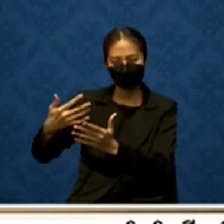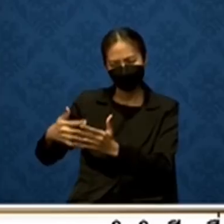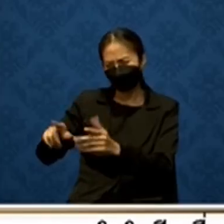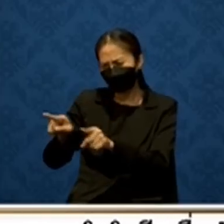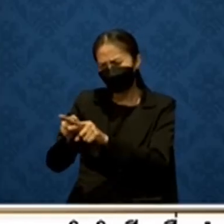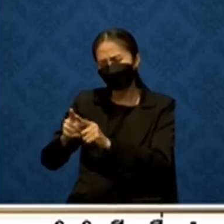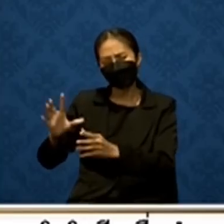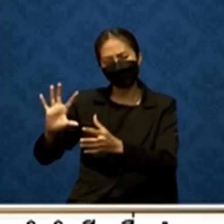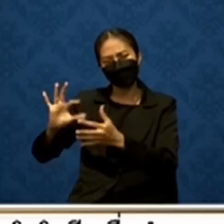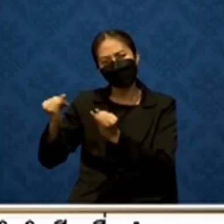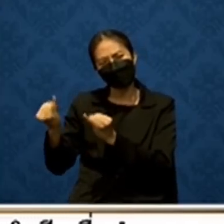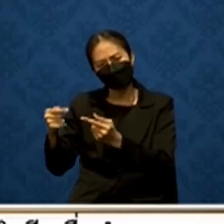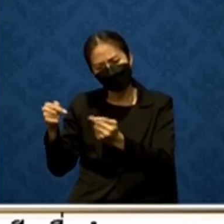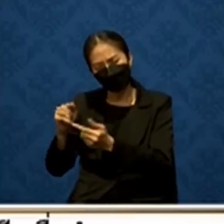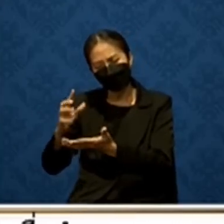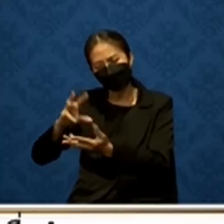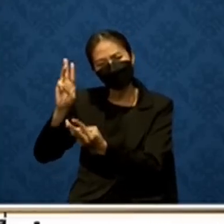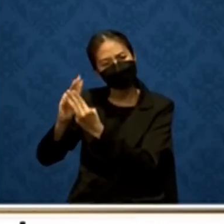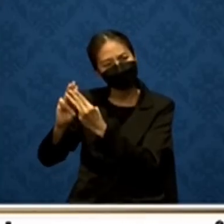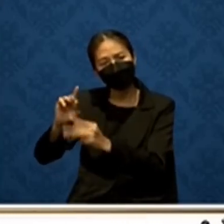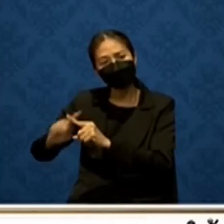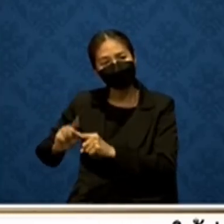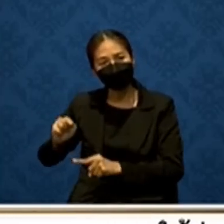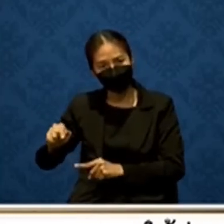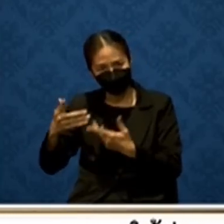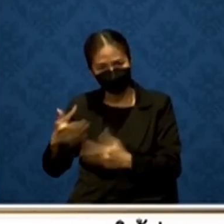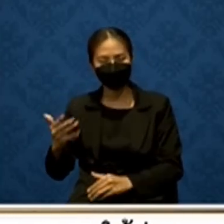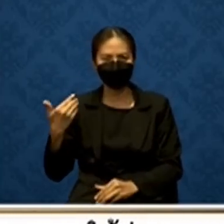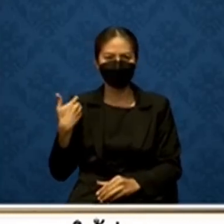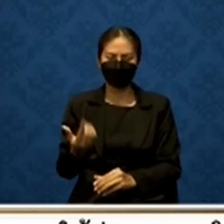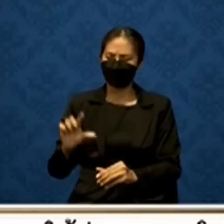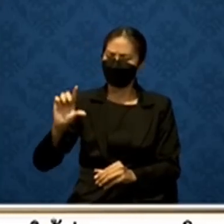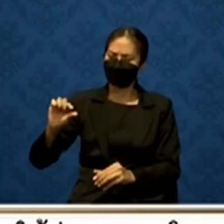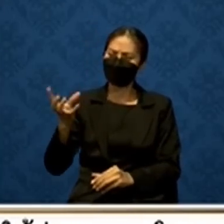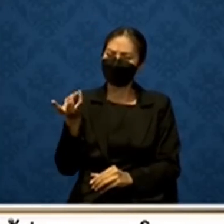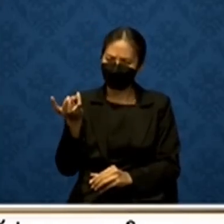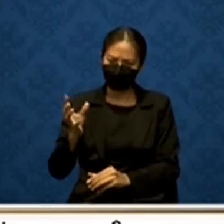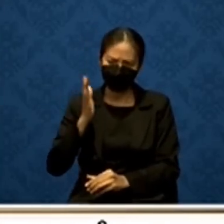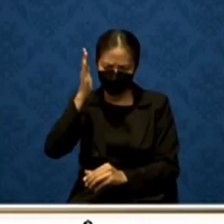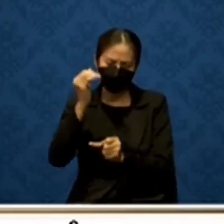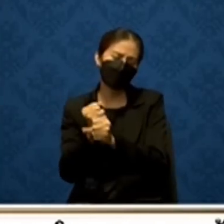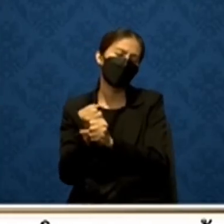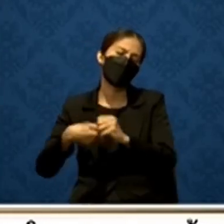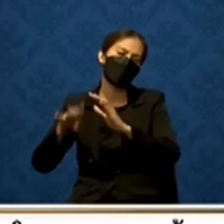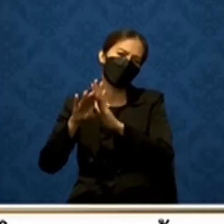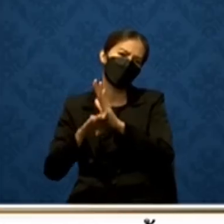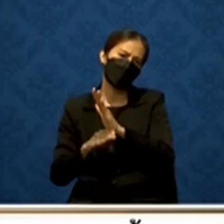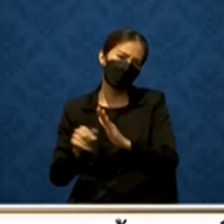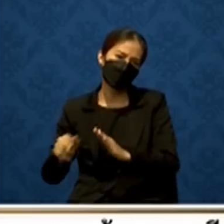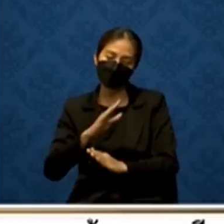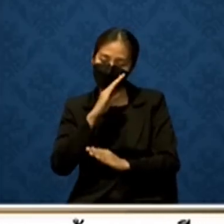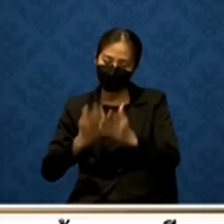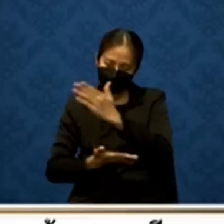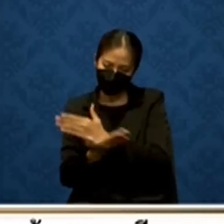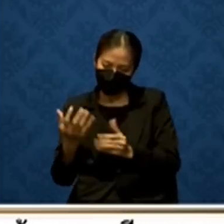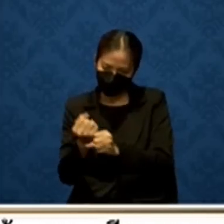หลืออีก 29% ตรงนี้ครัที่สามารถจะใช้็พื้ที่ทางกครังในการทจะทำให กระบวยของเราให่เวลาที่น้ำขึ้ แล